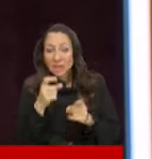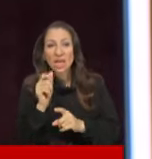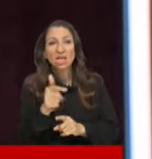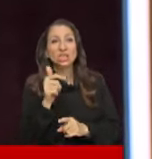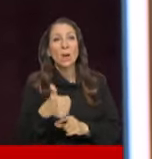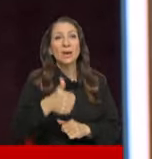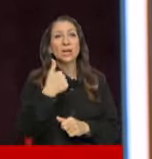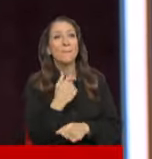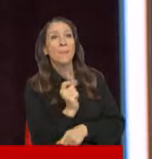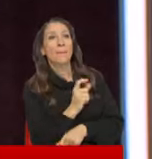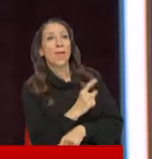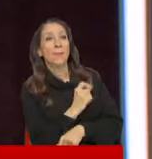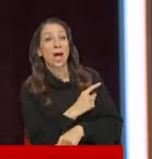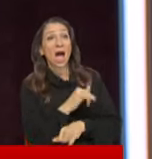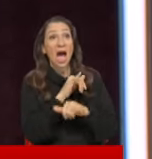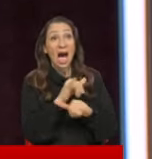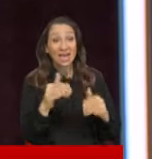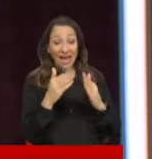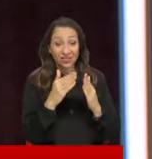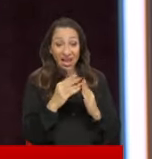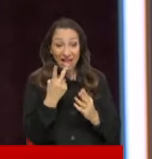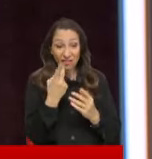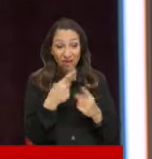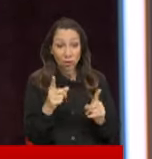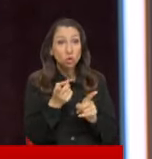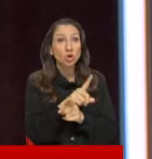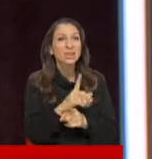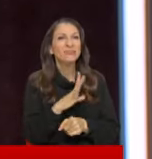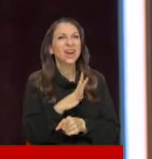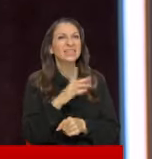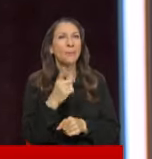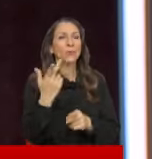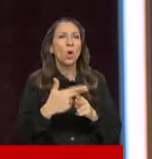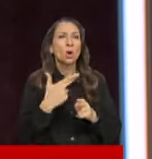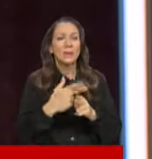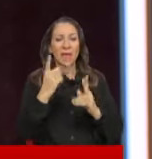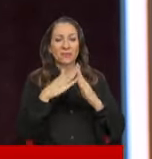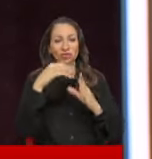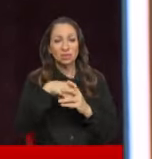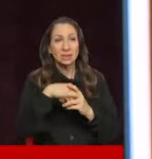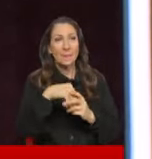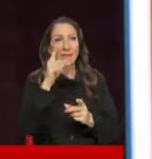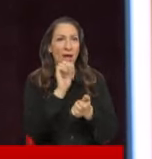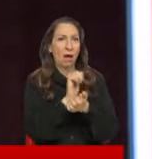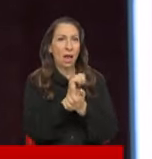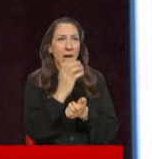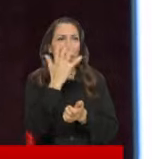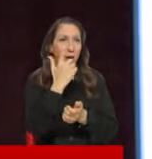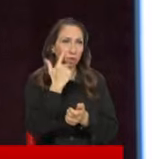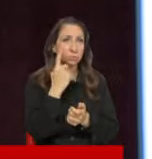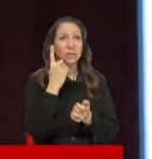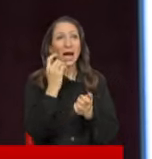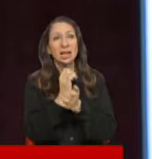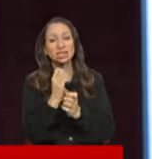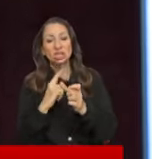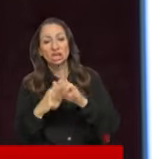başkanlıklar mıza gönderdik aynı hanede iki farklı soyisim yaşıyorsa Örneğin bir hanede bir aile Karagöz soy isimli bir